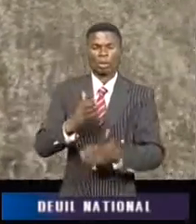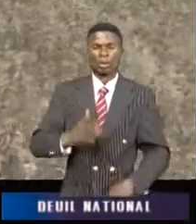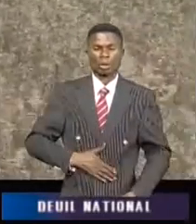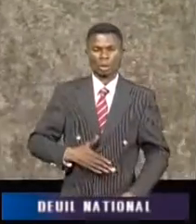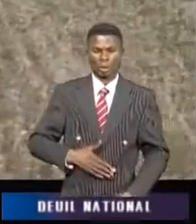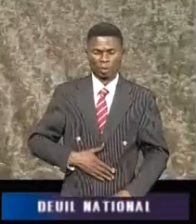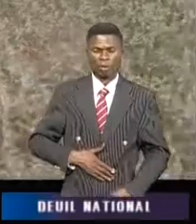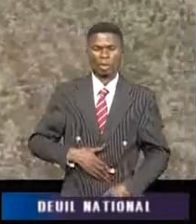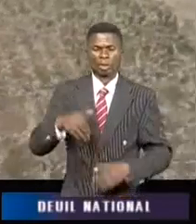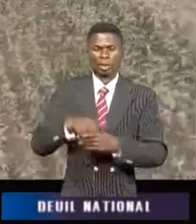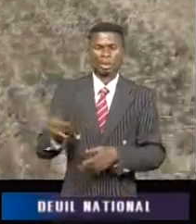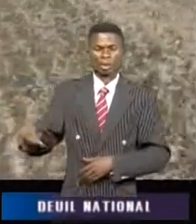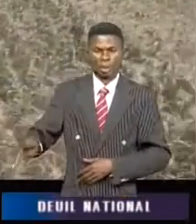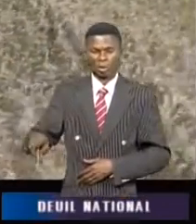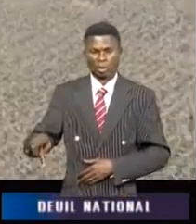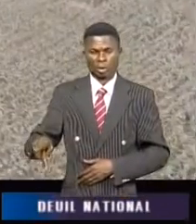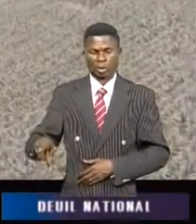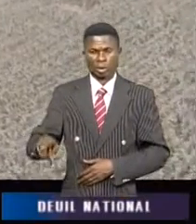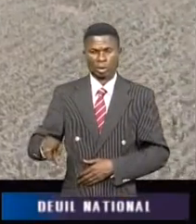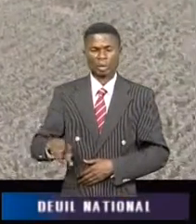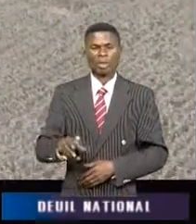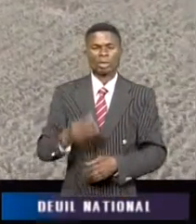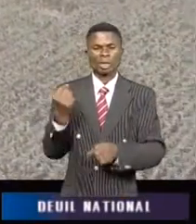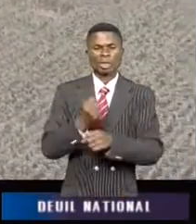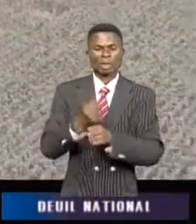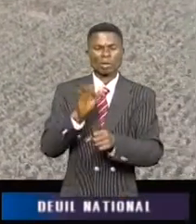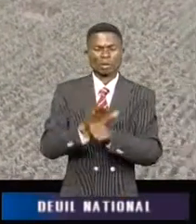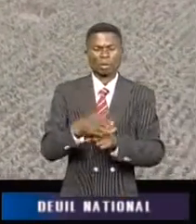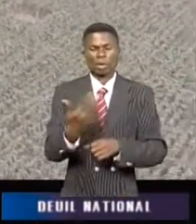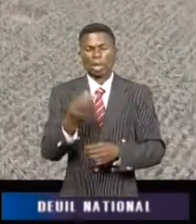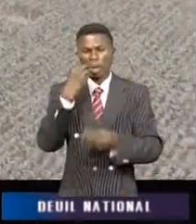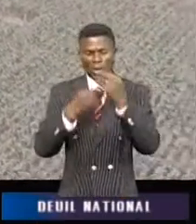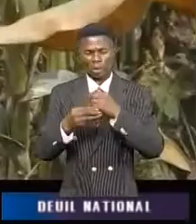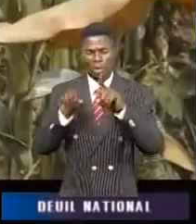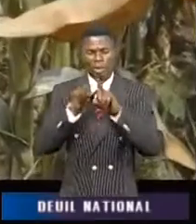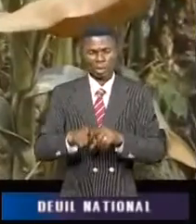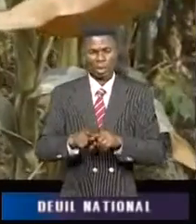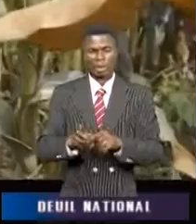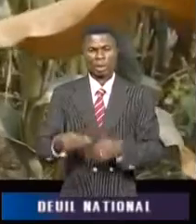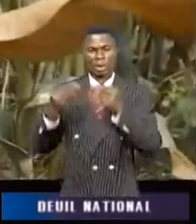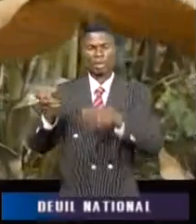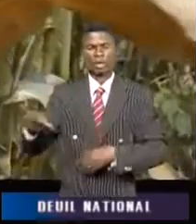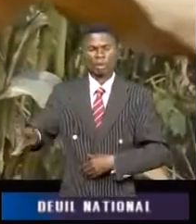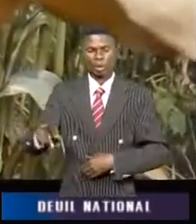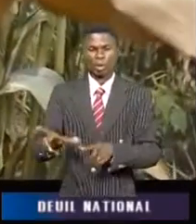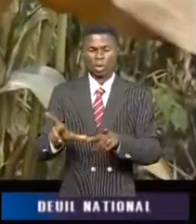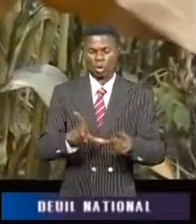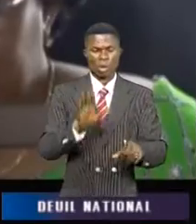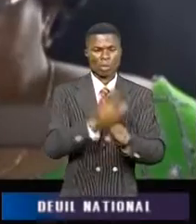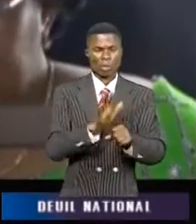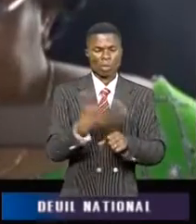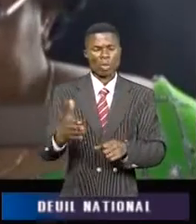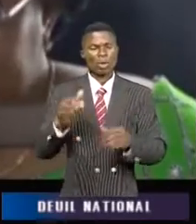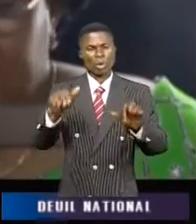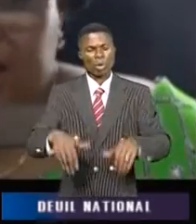l'insuffisance alimentaire en variant la production agricole et doter la province des stocks